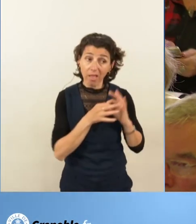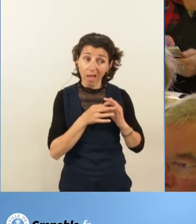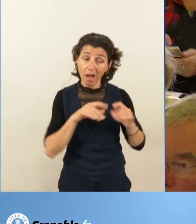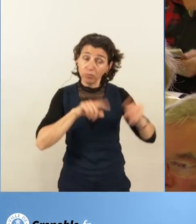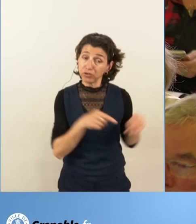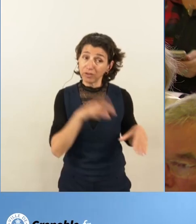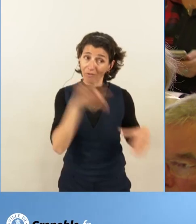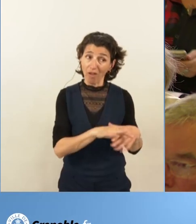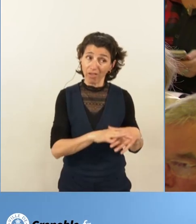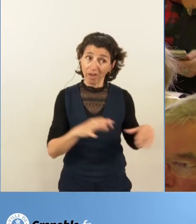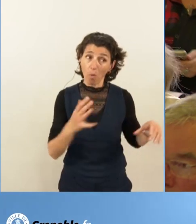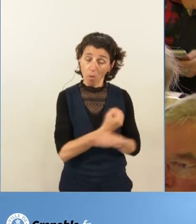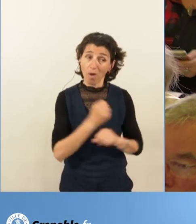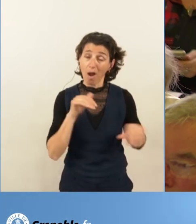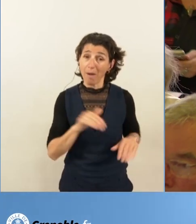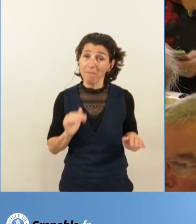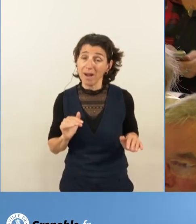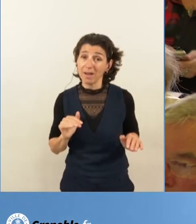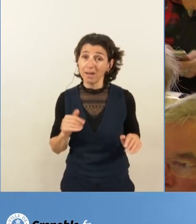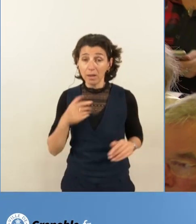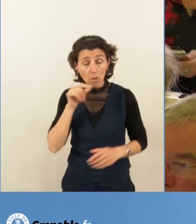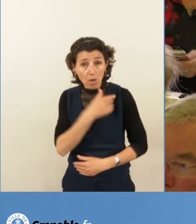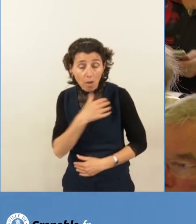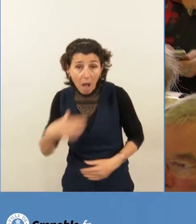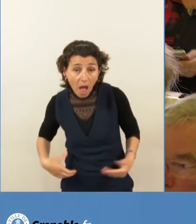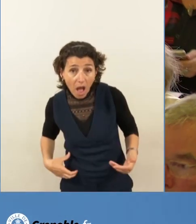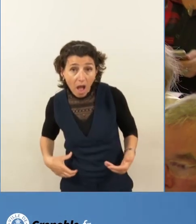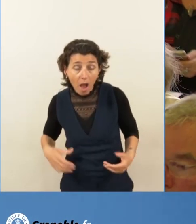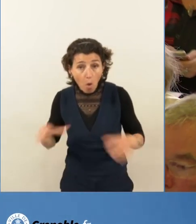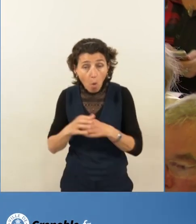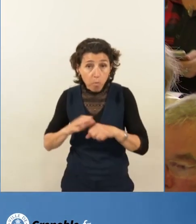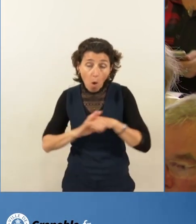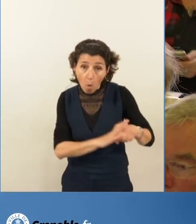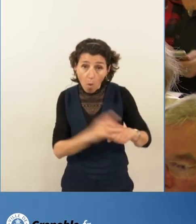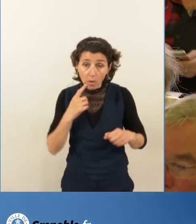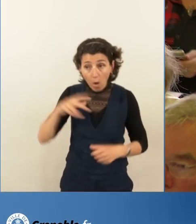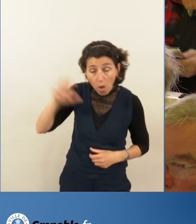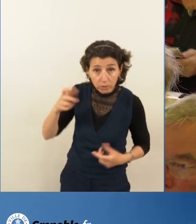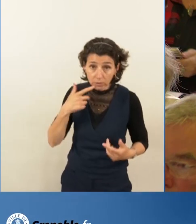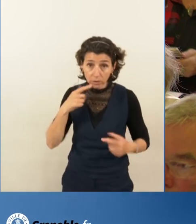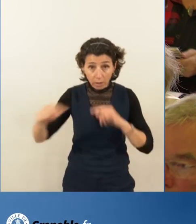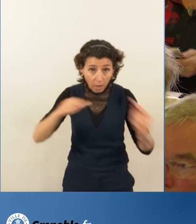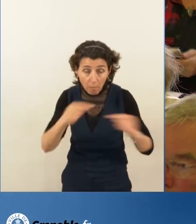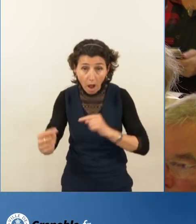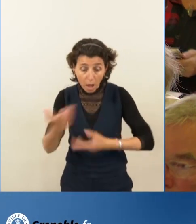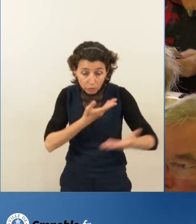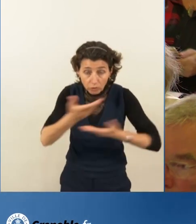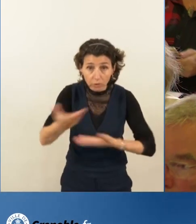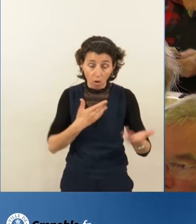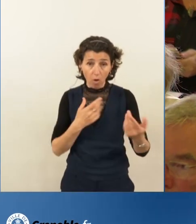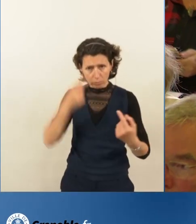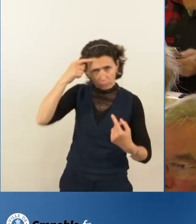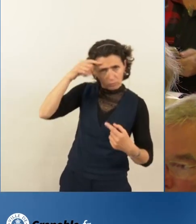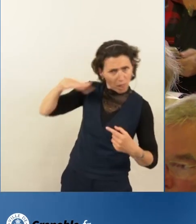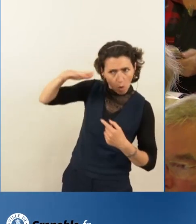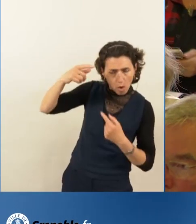la gauche l'écologie c'est le débat c'est la contradiction c'est l'échange c'est le droit à la différence c'est la diversité d'opinion